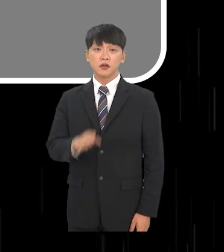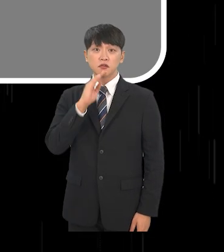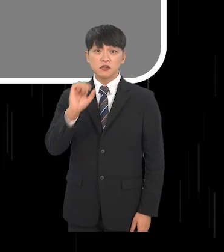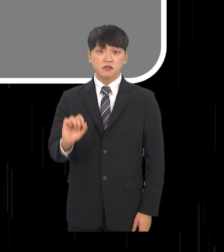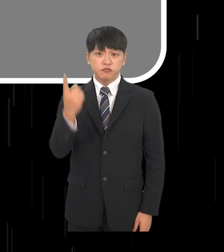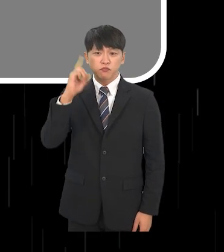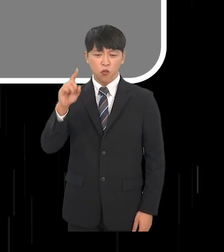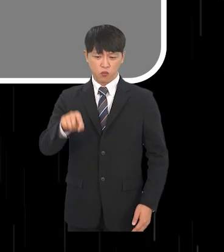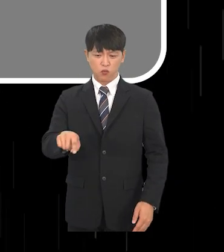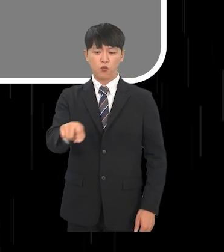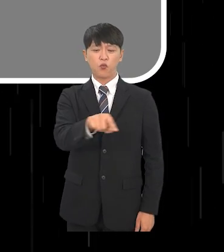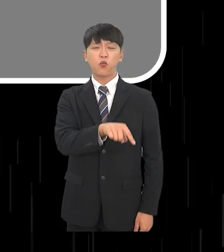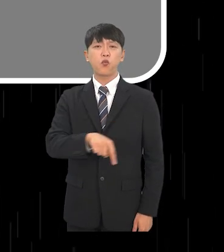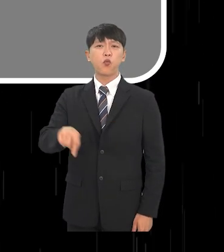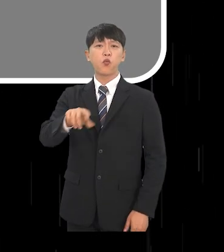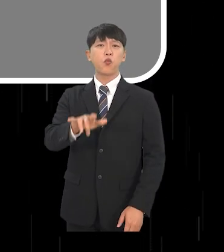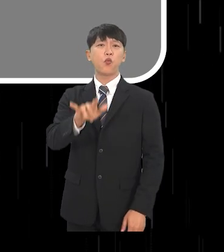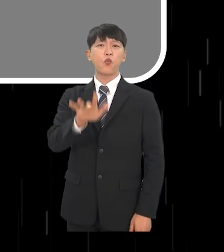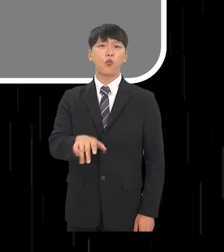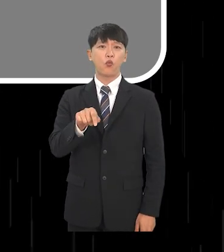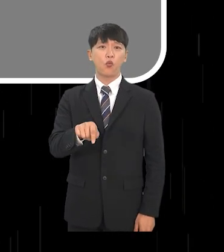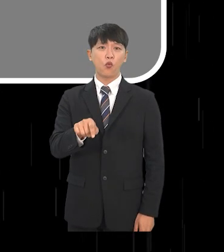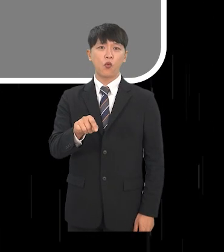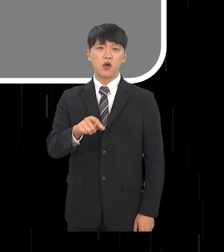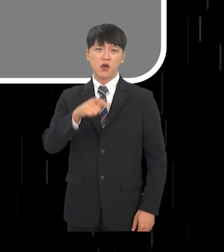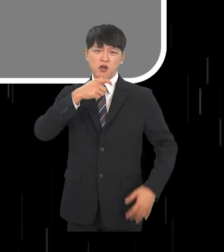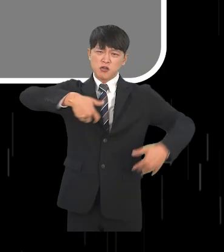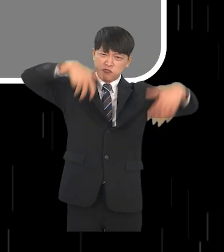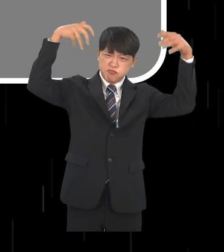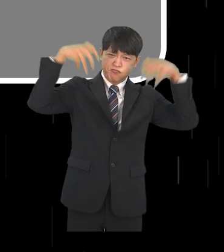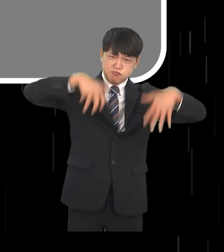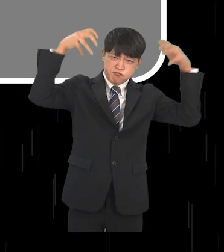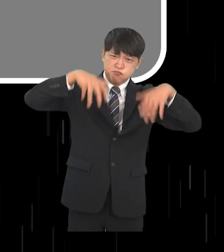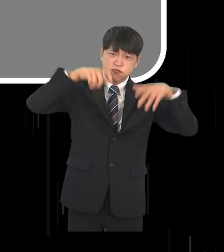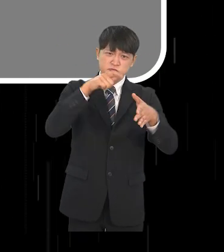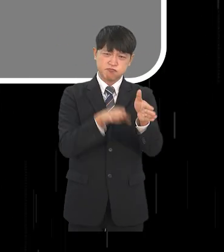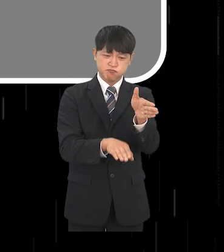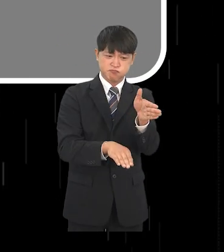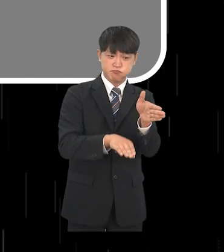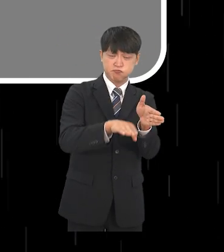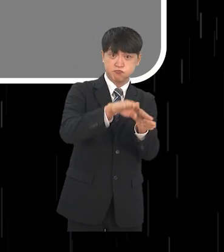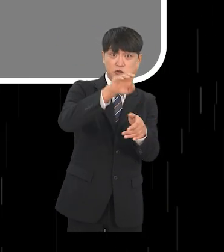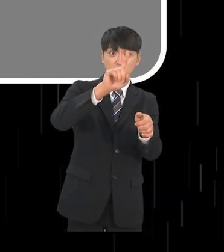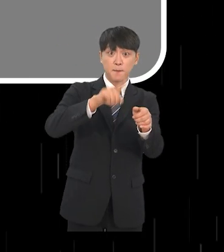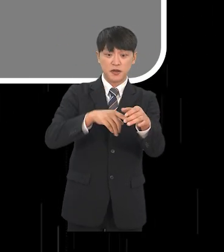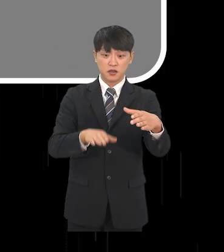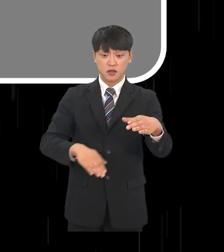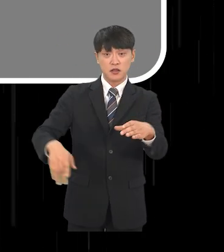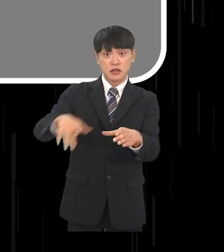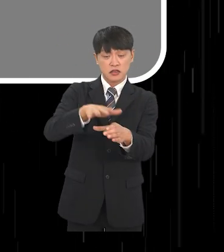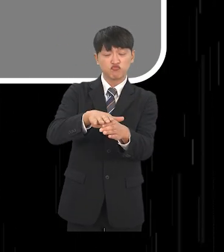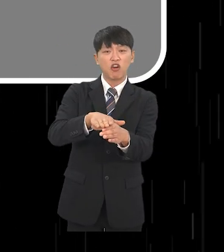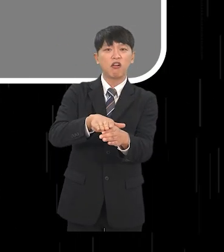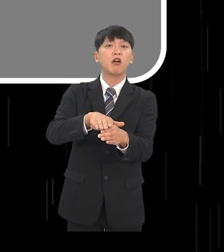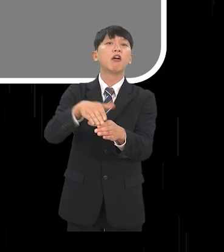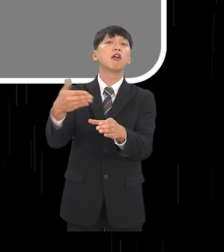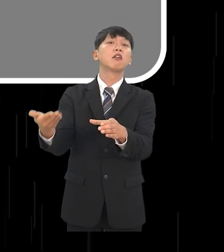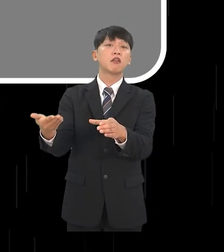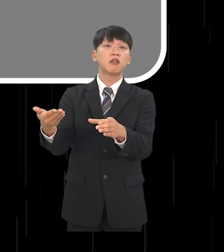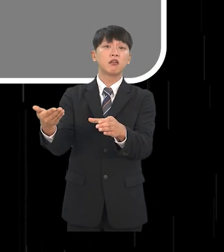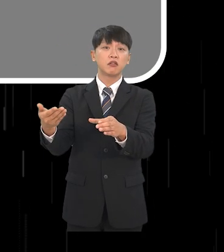원인은 다름 아닌 맨홀 때문이었는데요. 폭우로 인해 넘쳐나는 홍수 피해에 맨홀 뚜껑이 열려 있었던